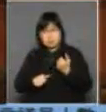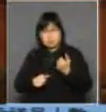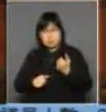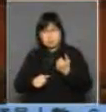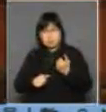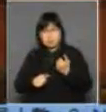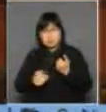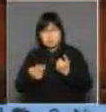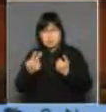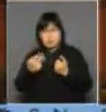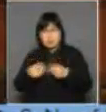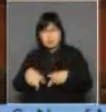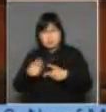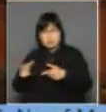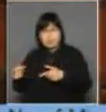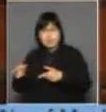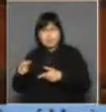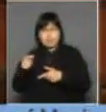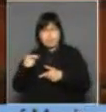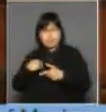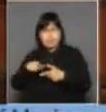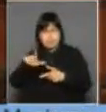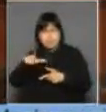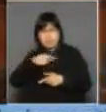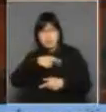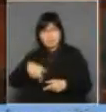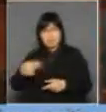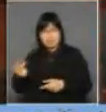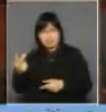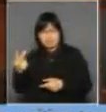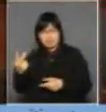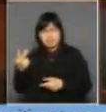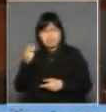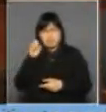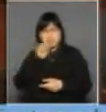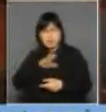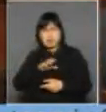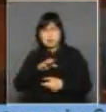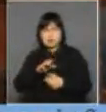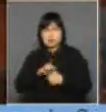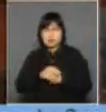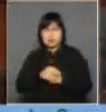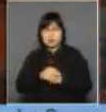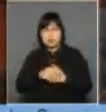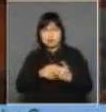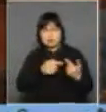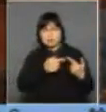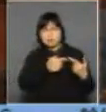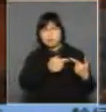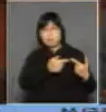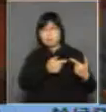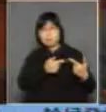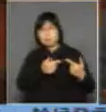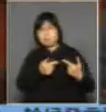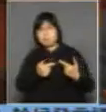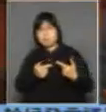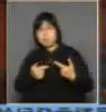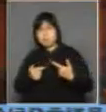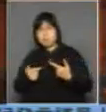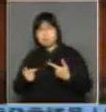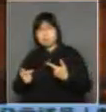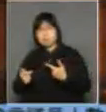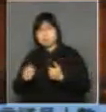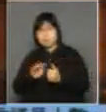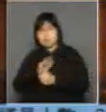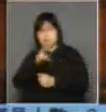林建峰議員和李慧瓊議員說一路都很顧全這個行政立法